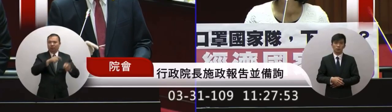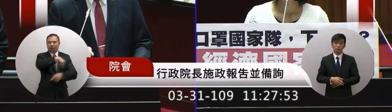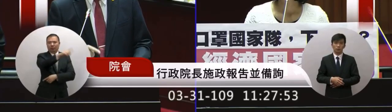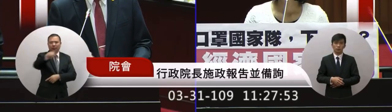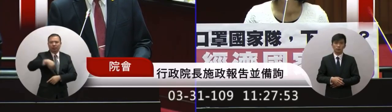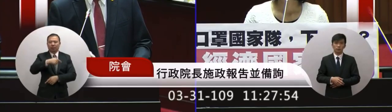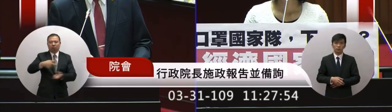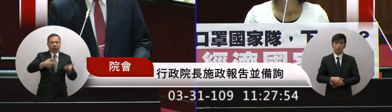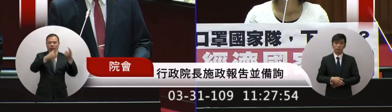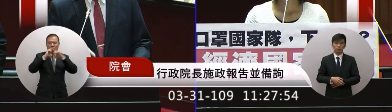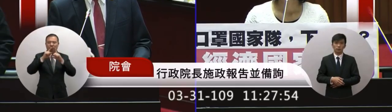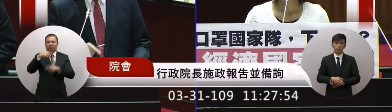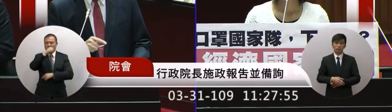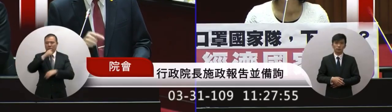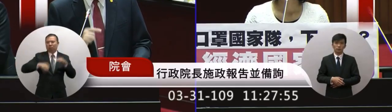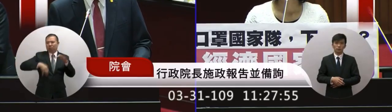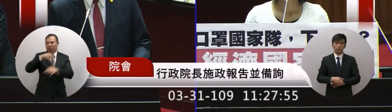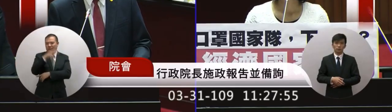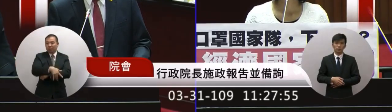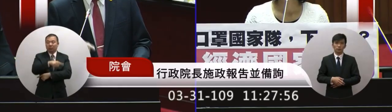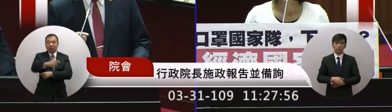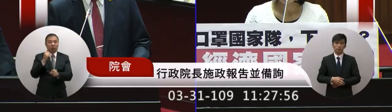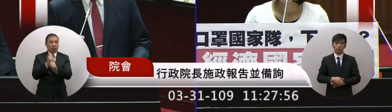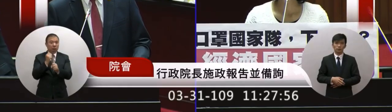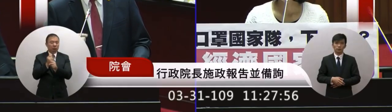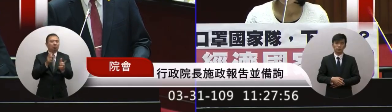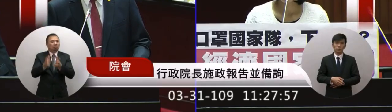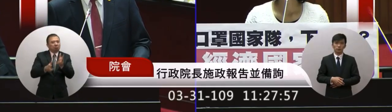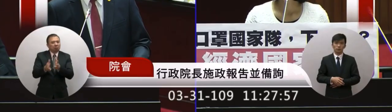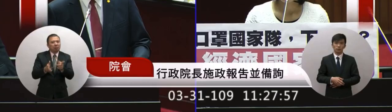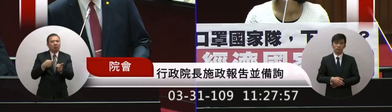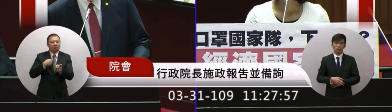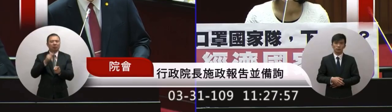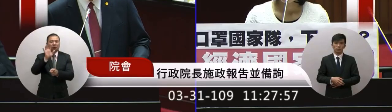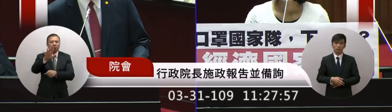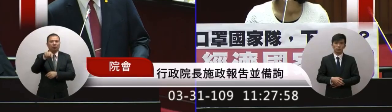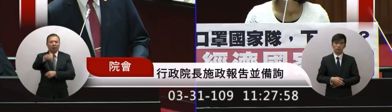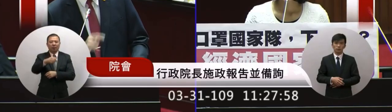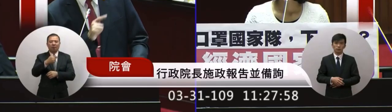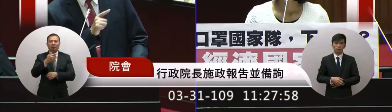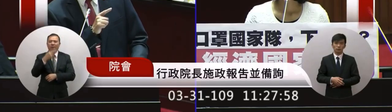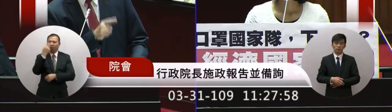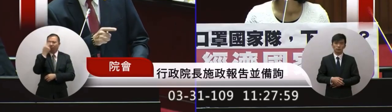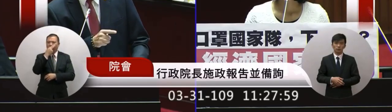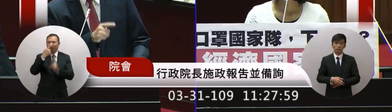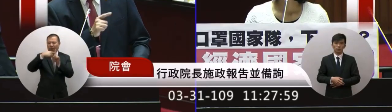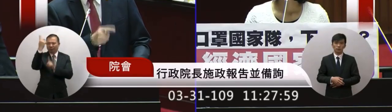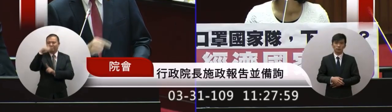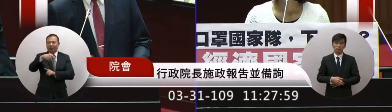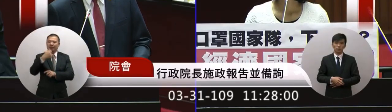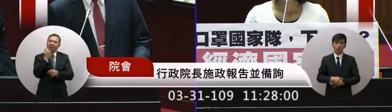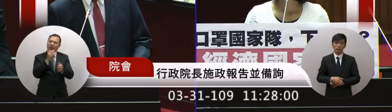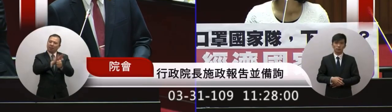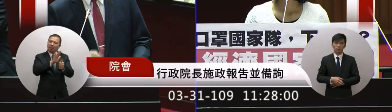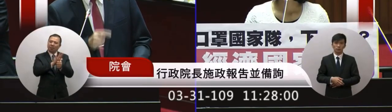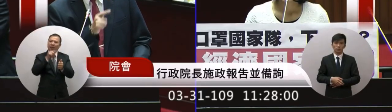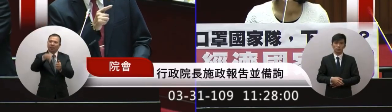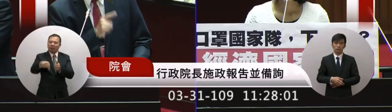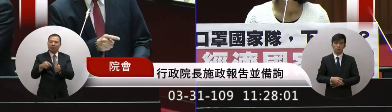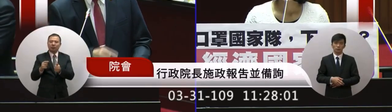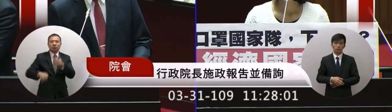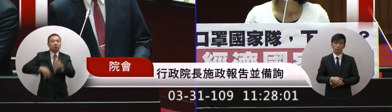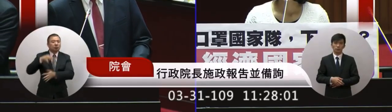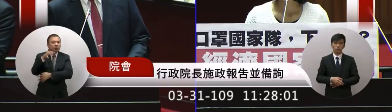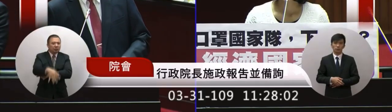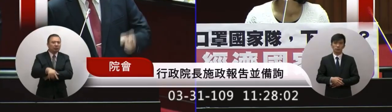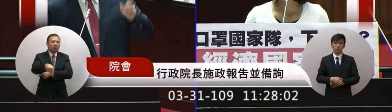对制造业来讲已经有初步有分散风险的效果出来。即回即委员咧关心的